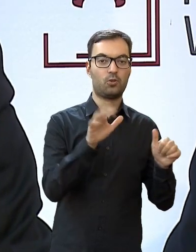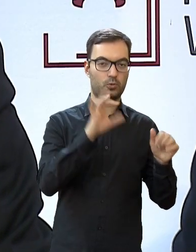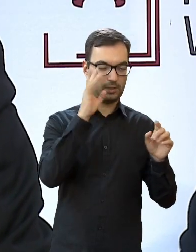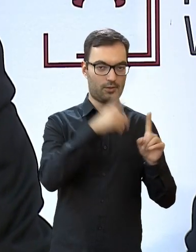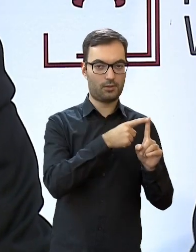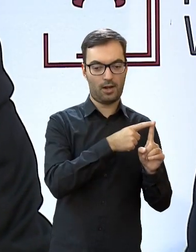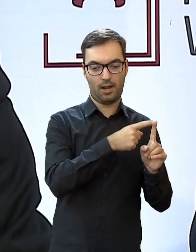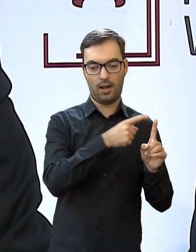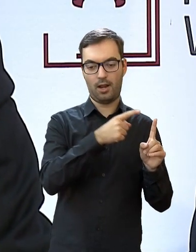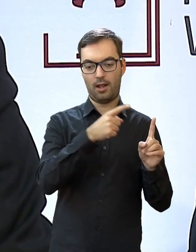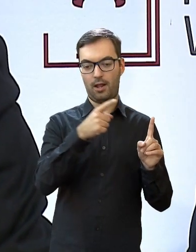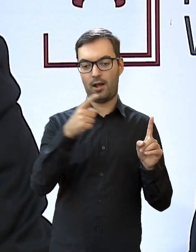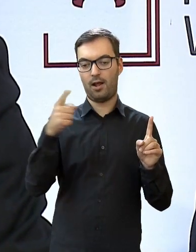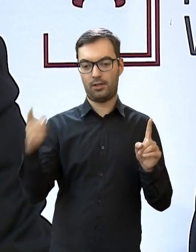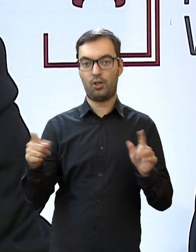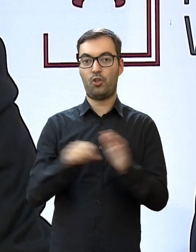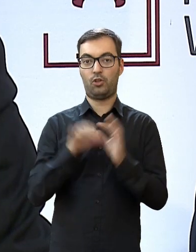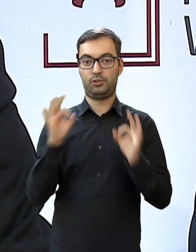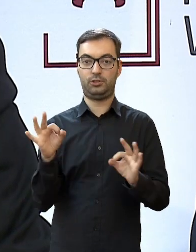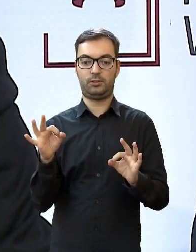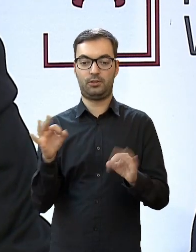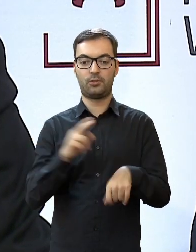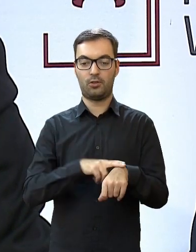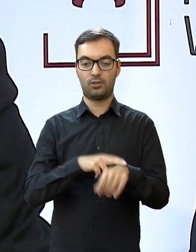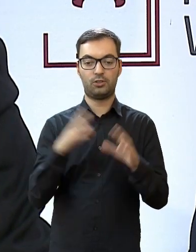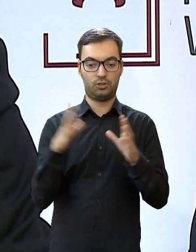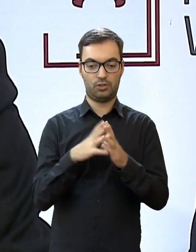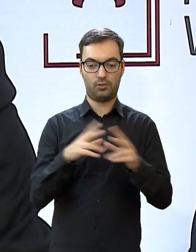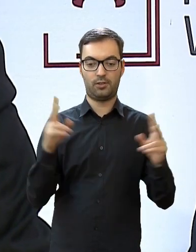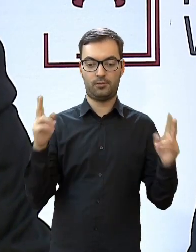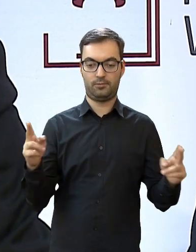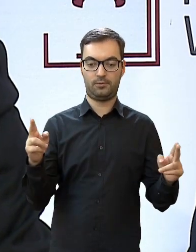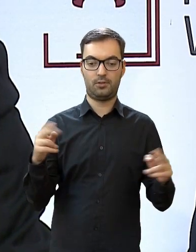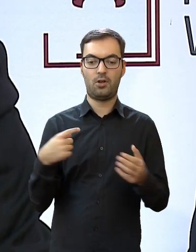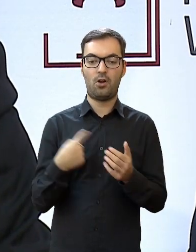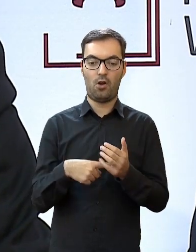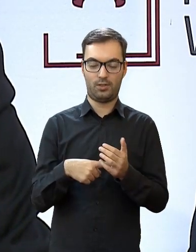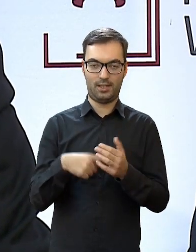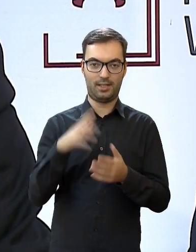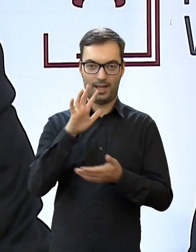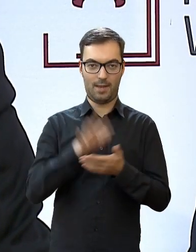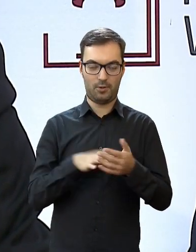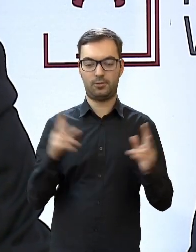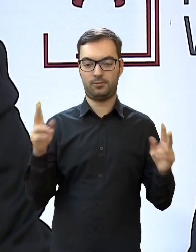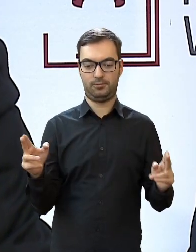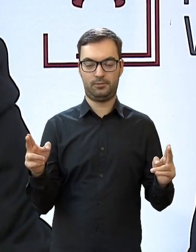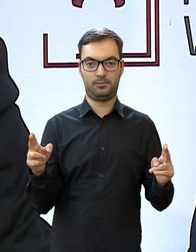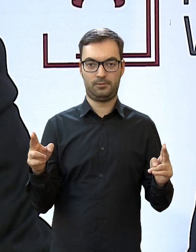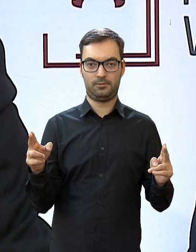rano do dnia dzisiejszego, do godziny 10, bo ten meldunek obejmuje dane na godzinę 10,